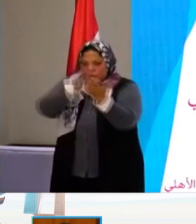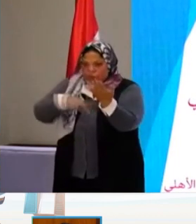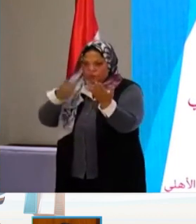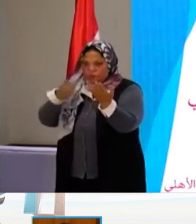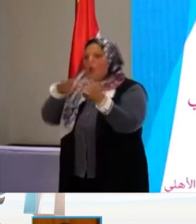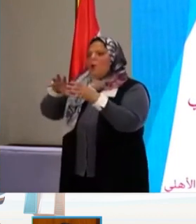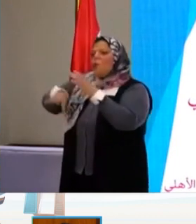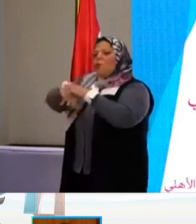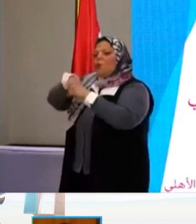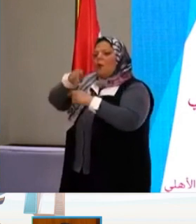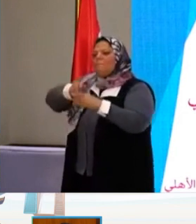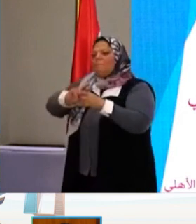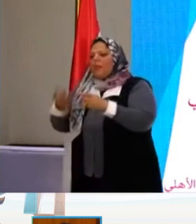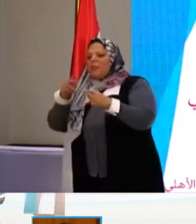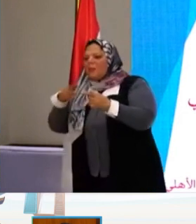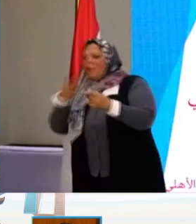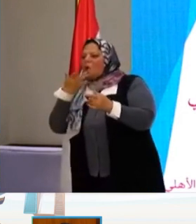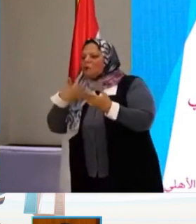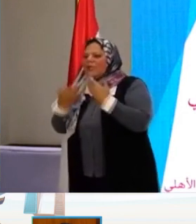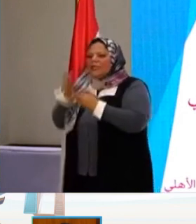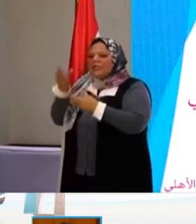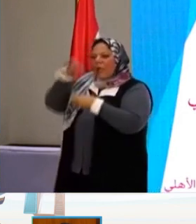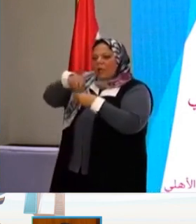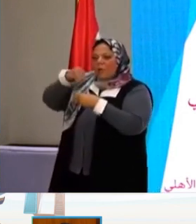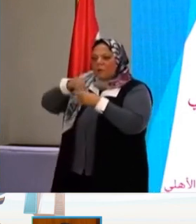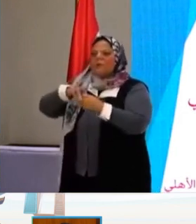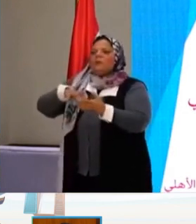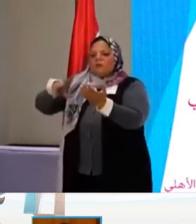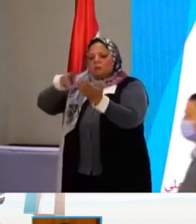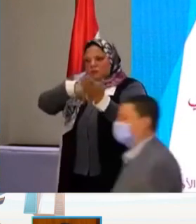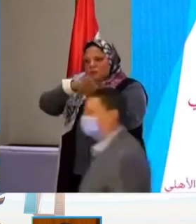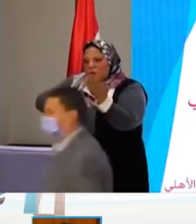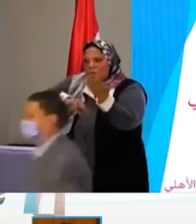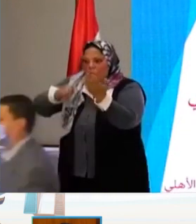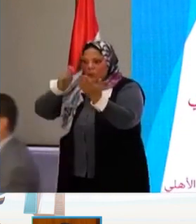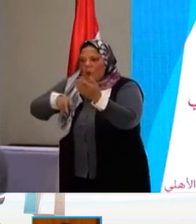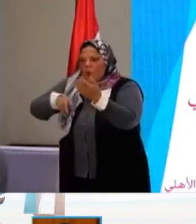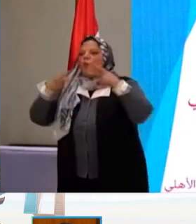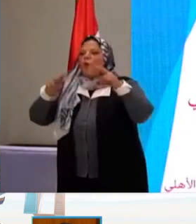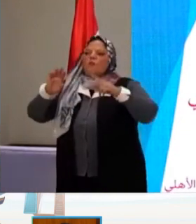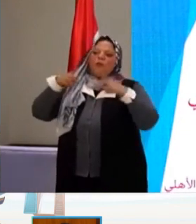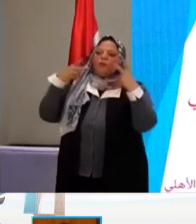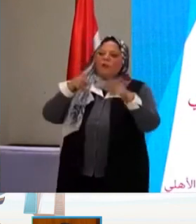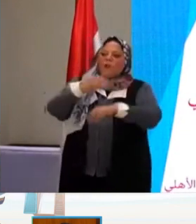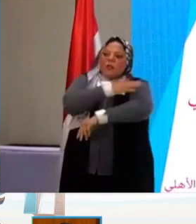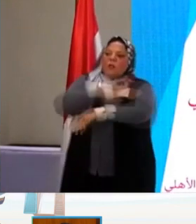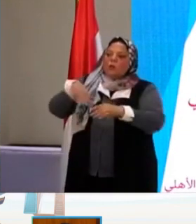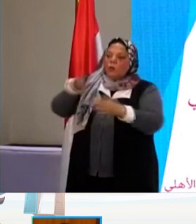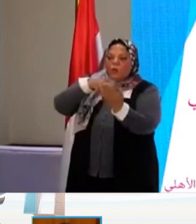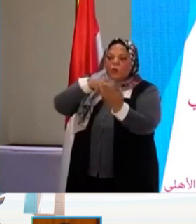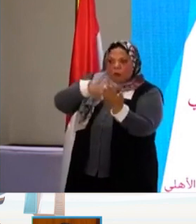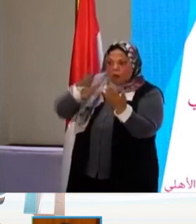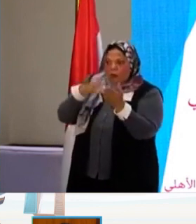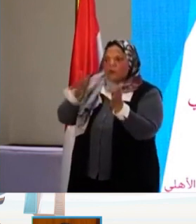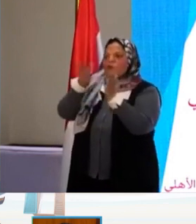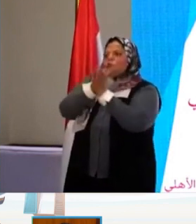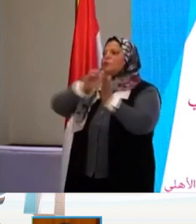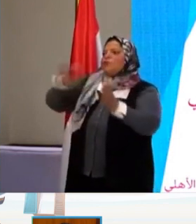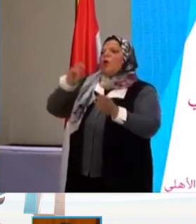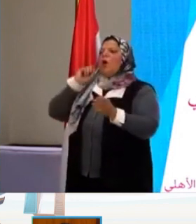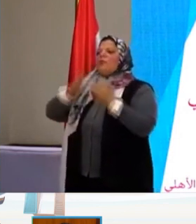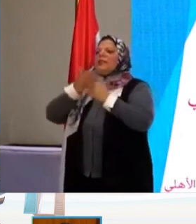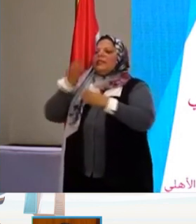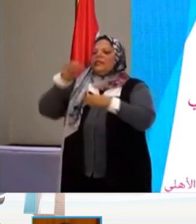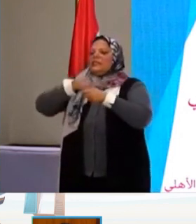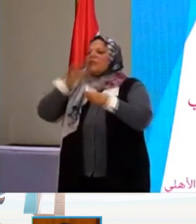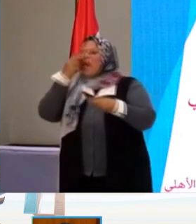تتمكن أن هي تقوم بدورها الفعال في خدمة المواطن. فبالتالي الدولة لازم، الحكومة لازم تقدم تيسيرات